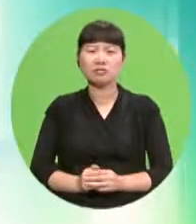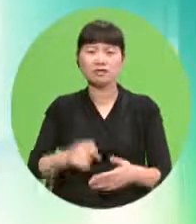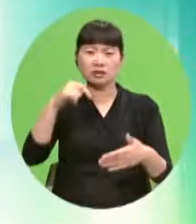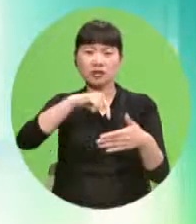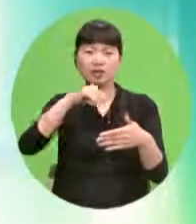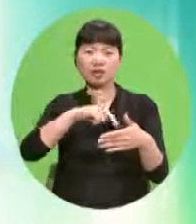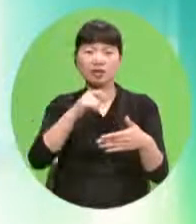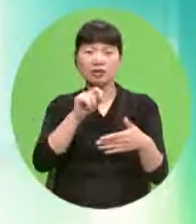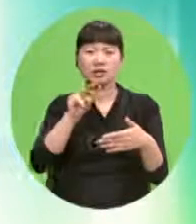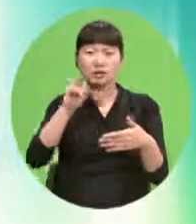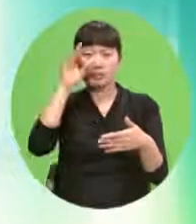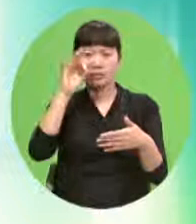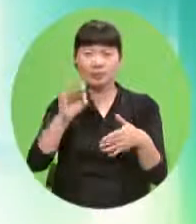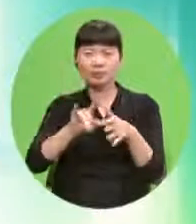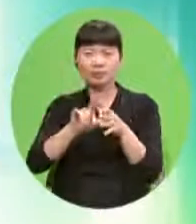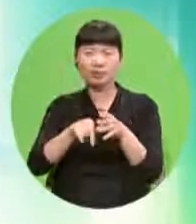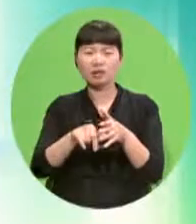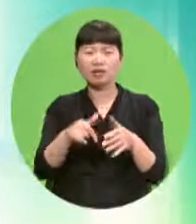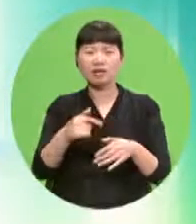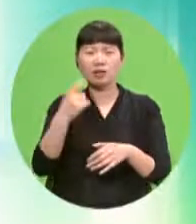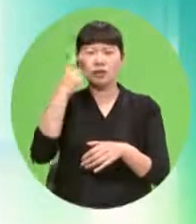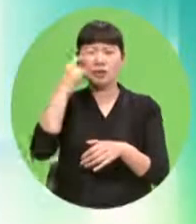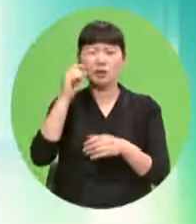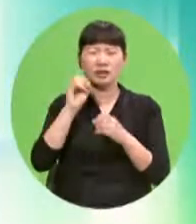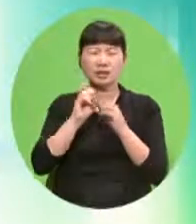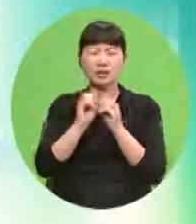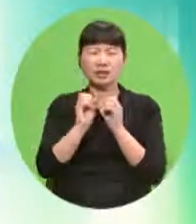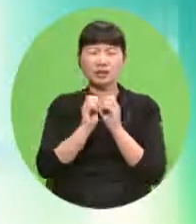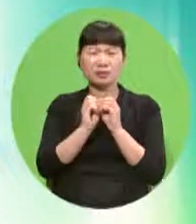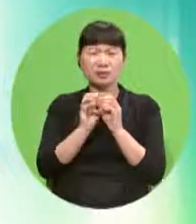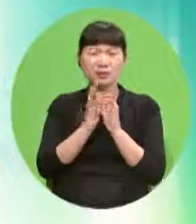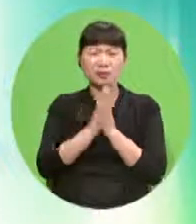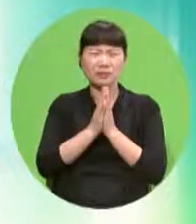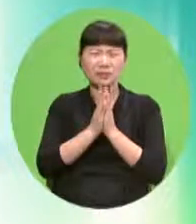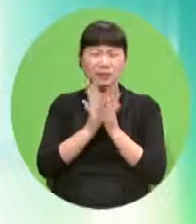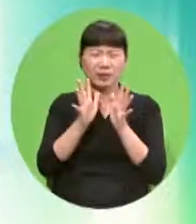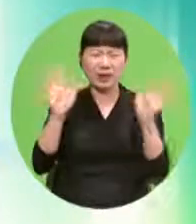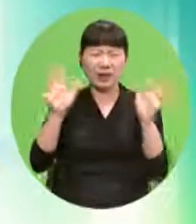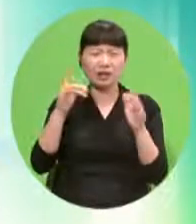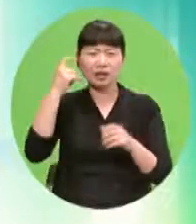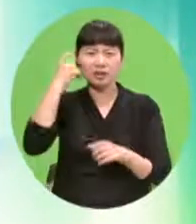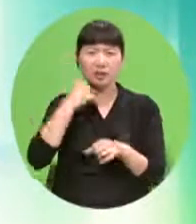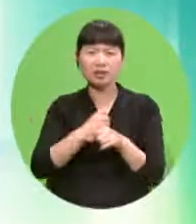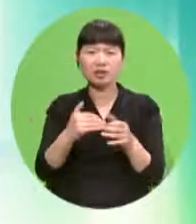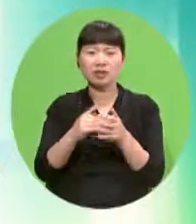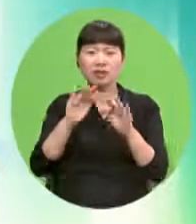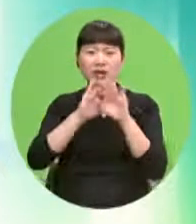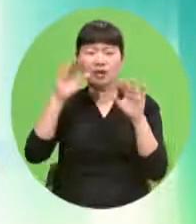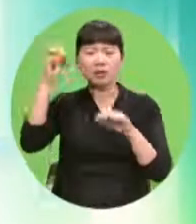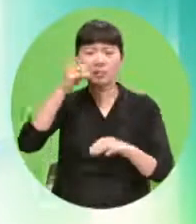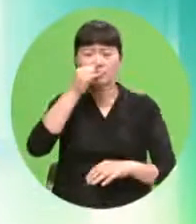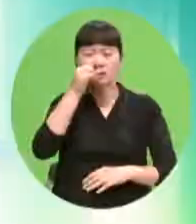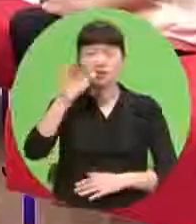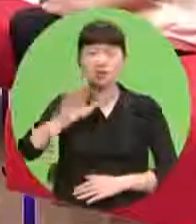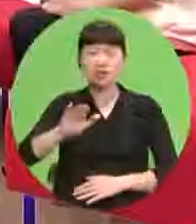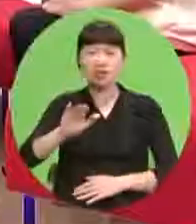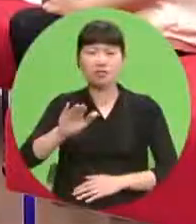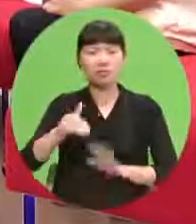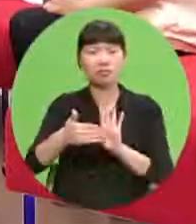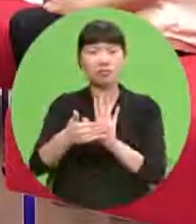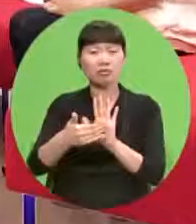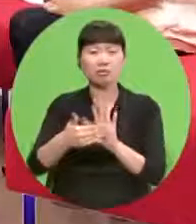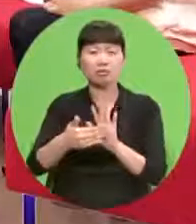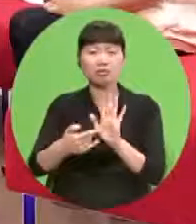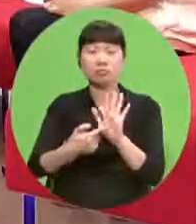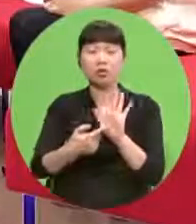실내에서 TV 같은 거를 볼 때 굉장히 눈이 부셔한다든지 네. 또 반대로 밝은 빛인데도 이렇게 전혀 꺼리지 않고